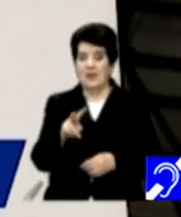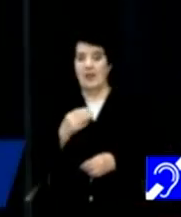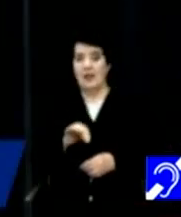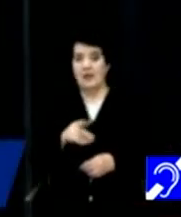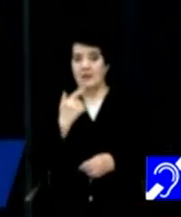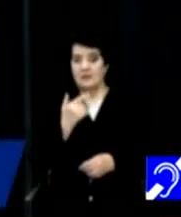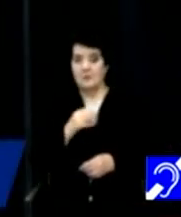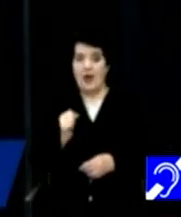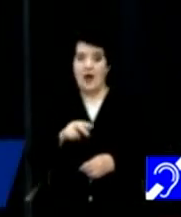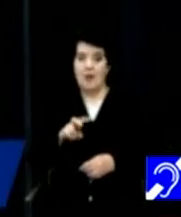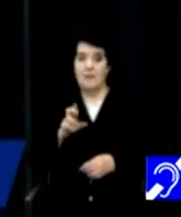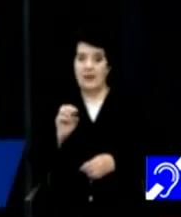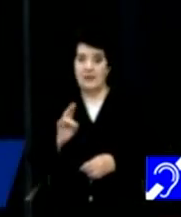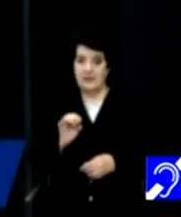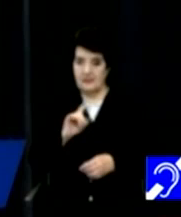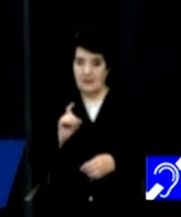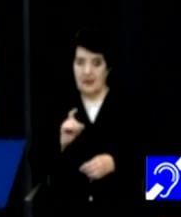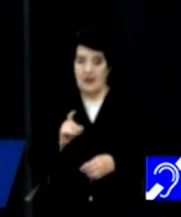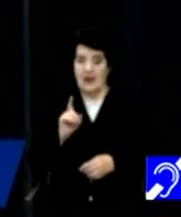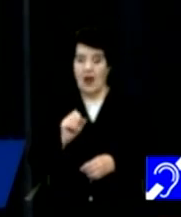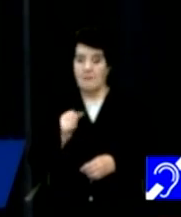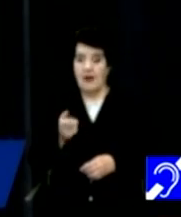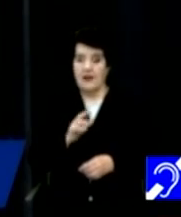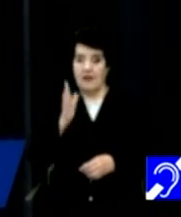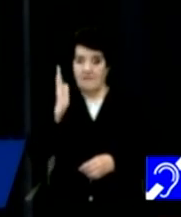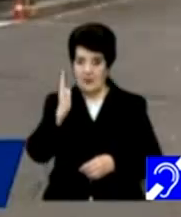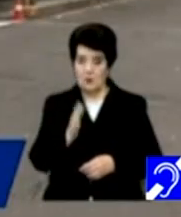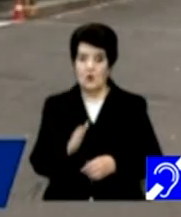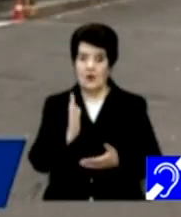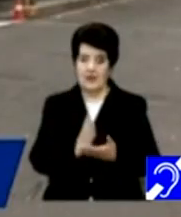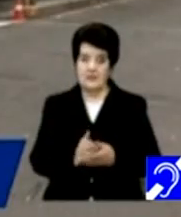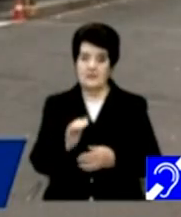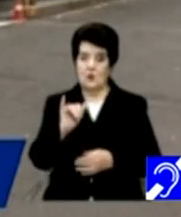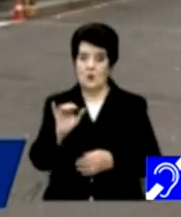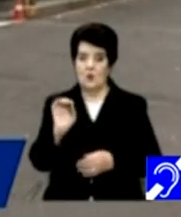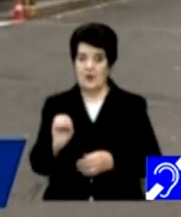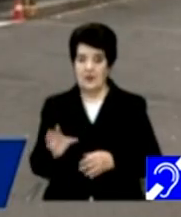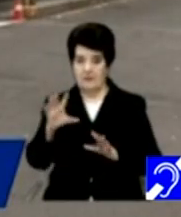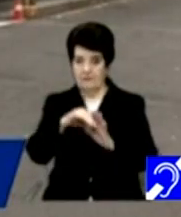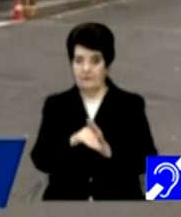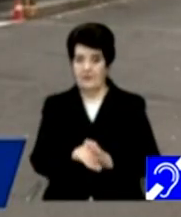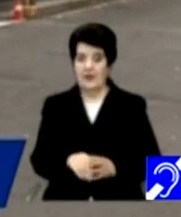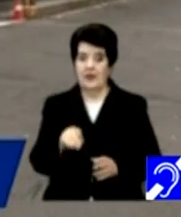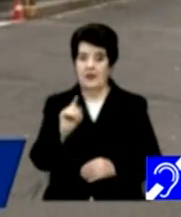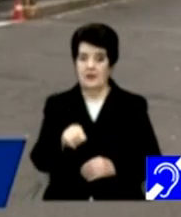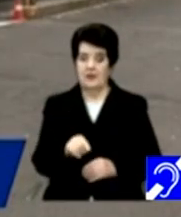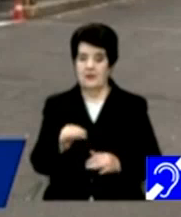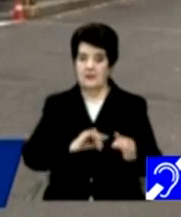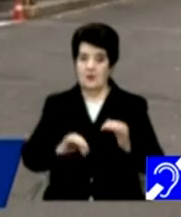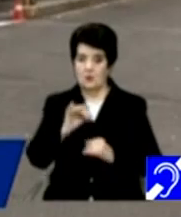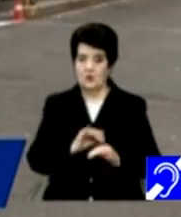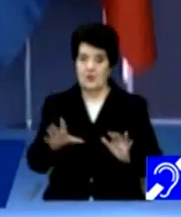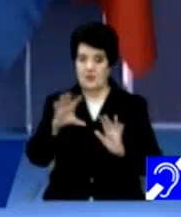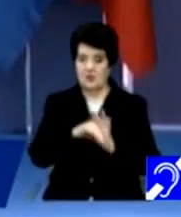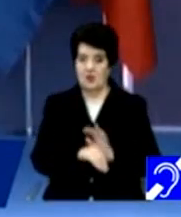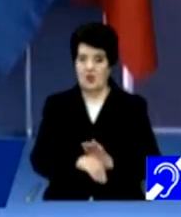prim-ministrului albanez Edi Rama că viitorul Albaniei este în Uniunea Europeană, zând că declanșarea negocierilor de aderare la